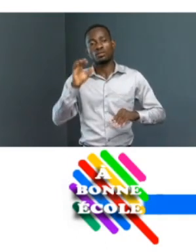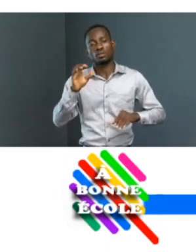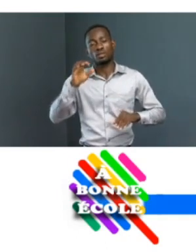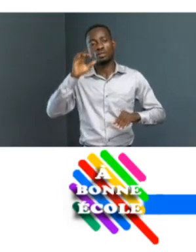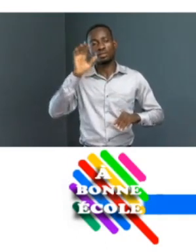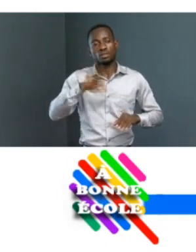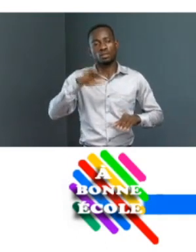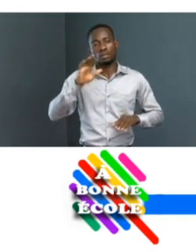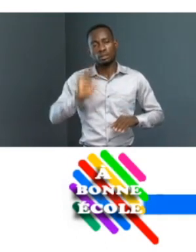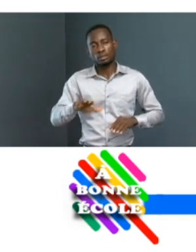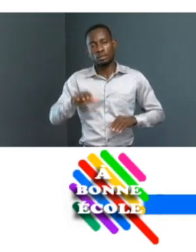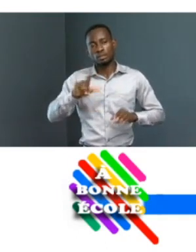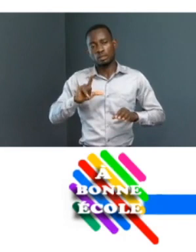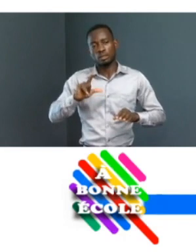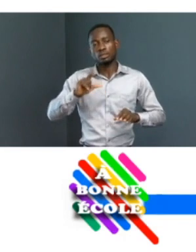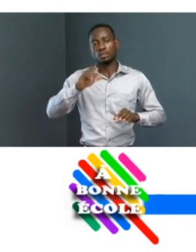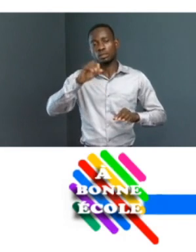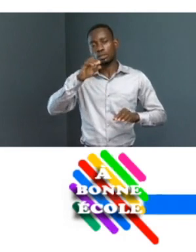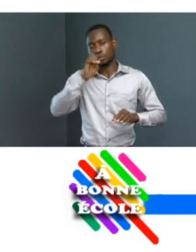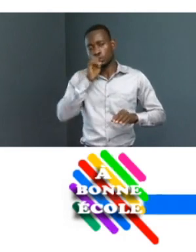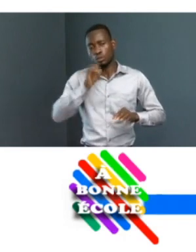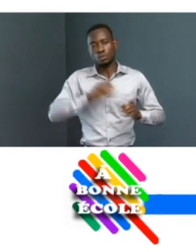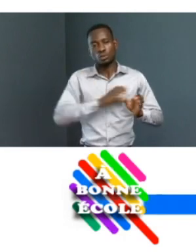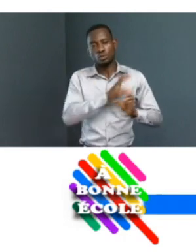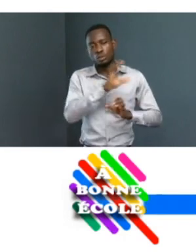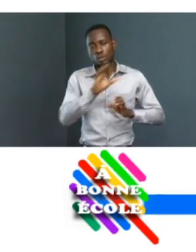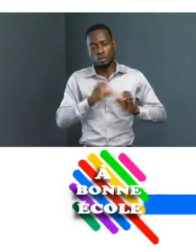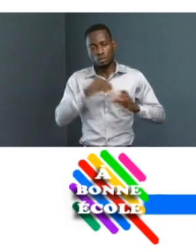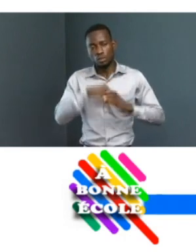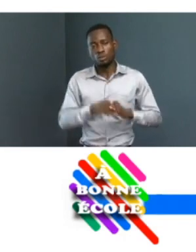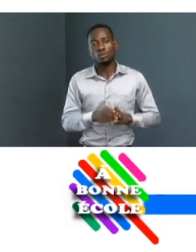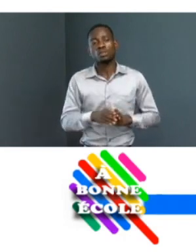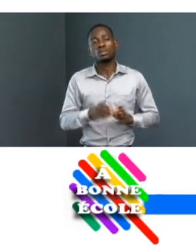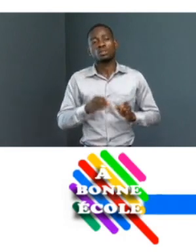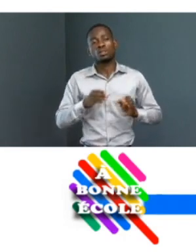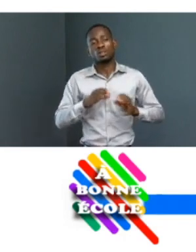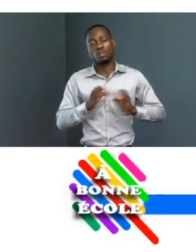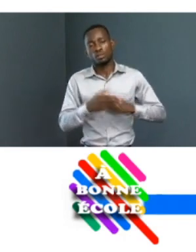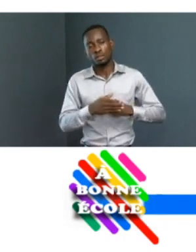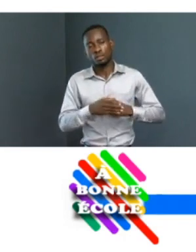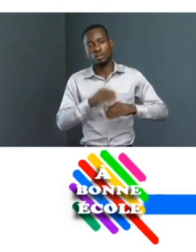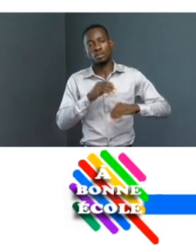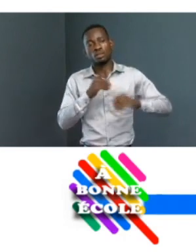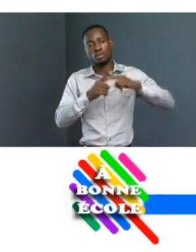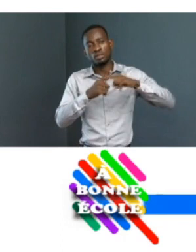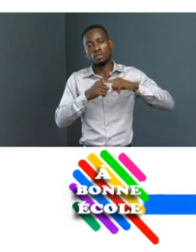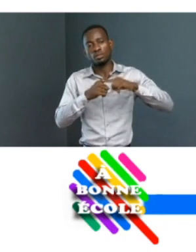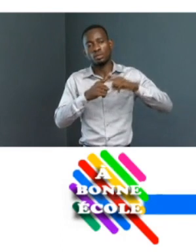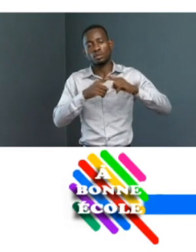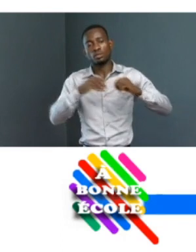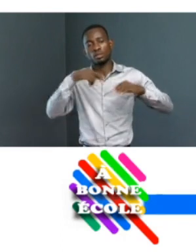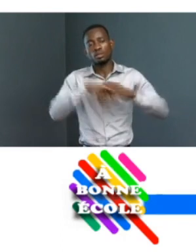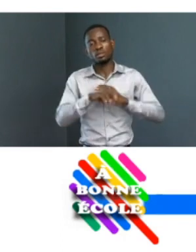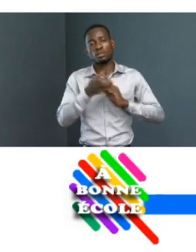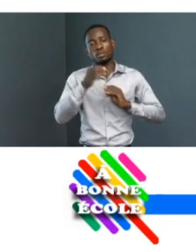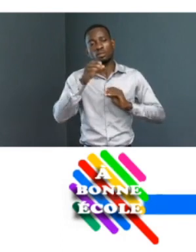955 litres d'eau circulent dans la pièce. La température de l'eau à l'entrée est de 19 degrés Celsius